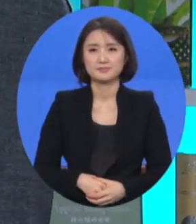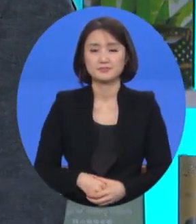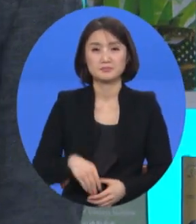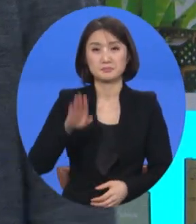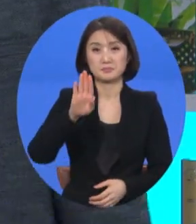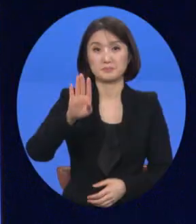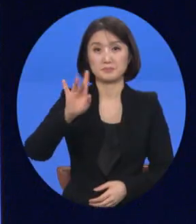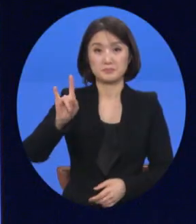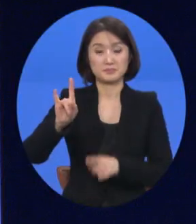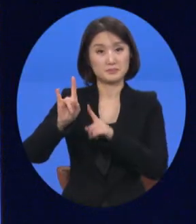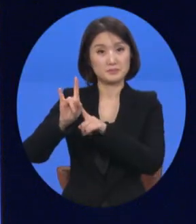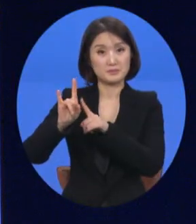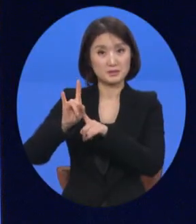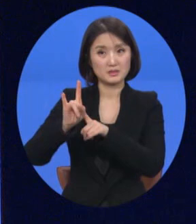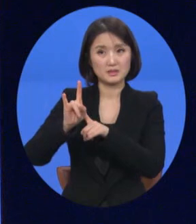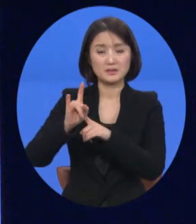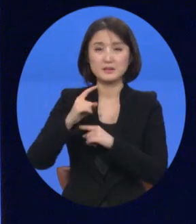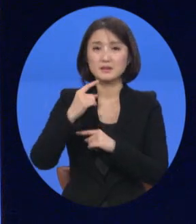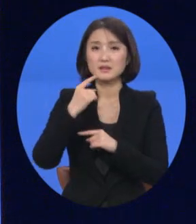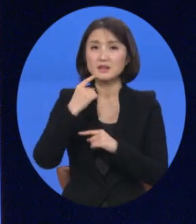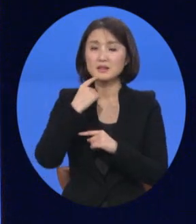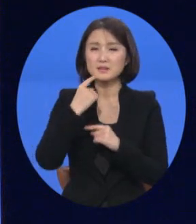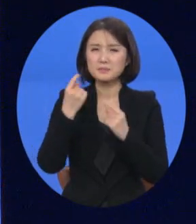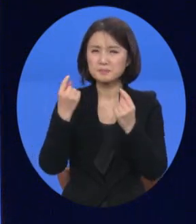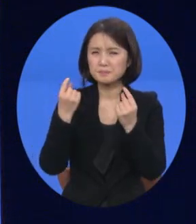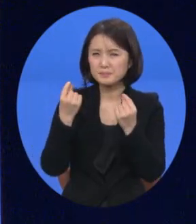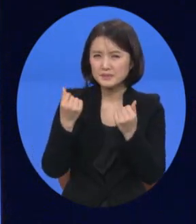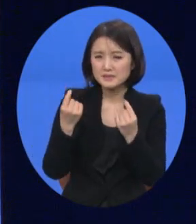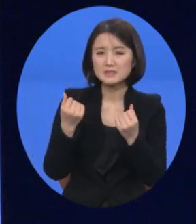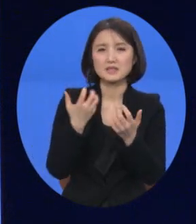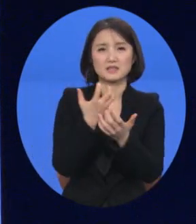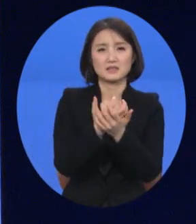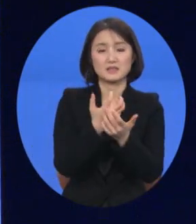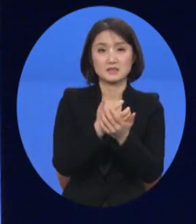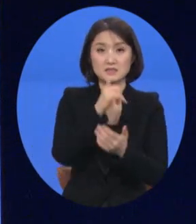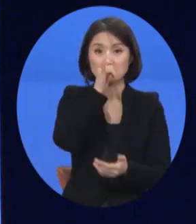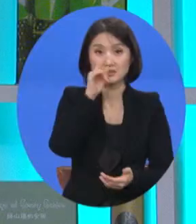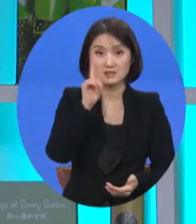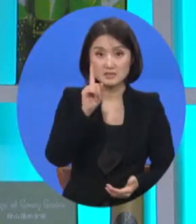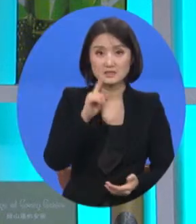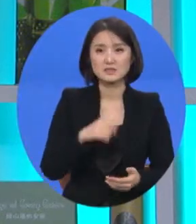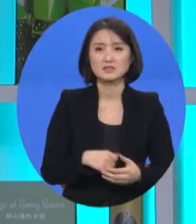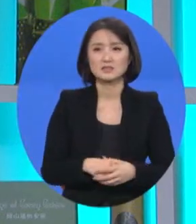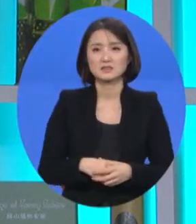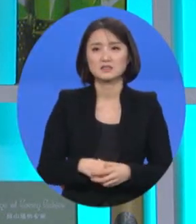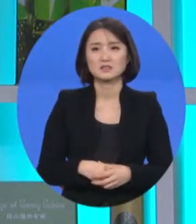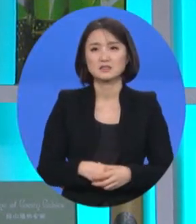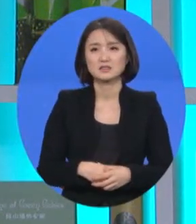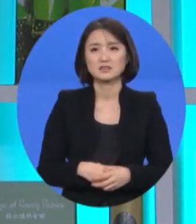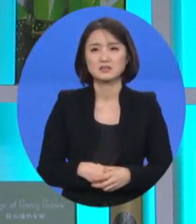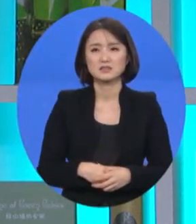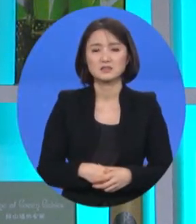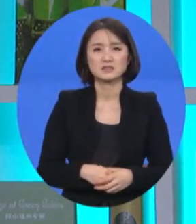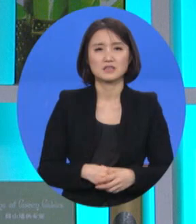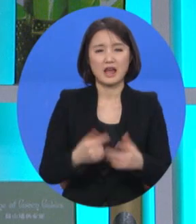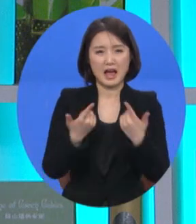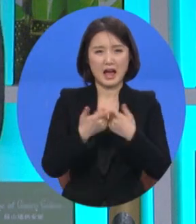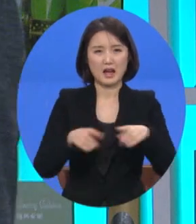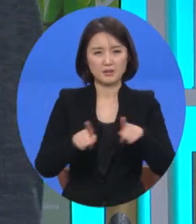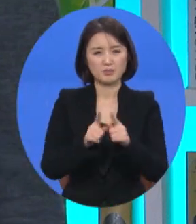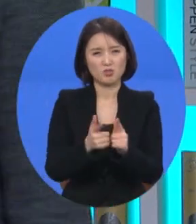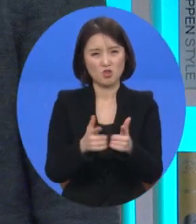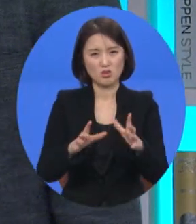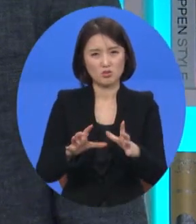2배 짜 와 발음이 닮은 다른 글자 하나가 있는데요 그 백자 가 뭐냐면은 즉 우리가 쓰는 물이 배 짜 입니다